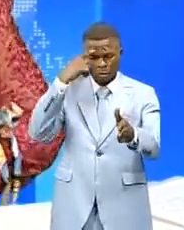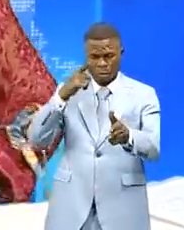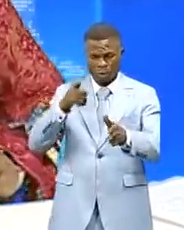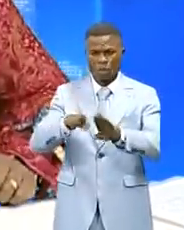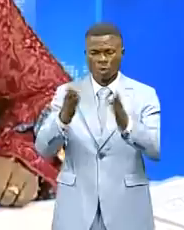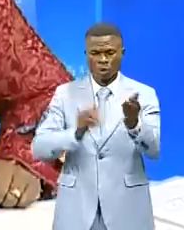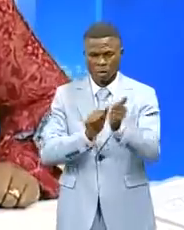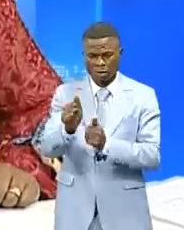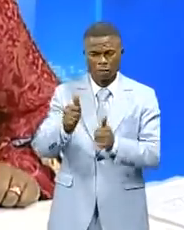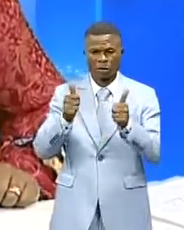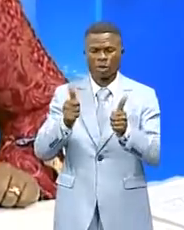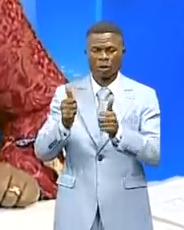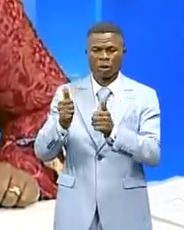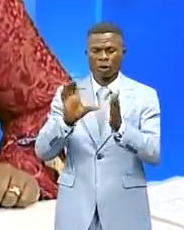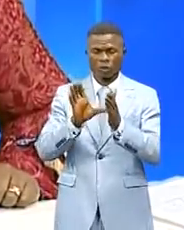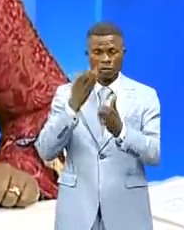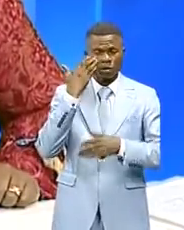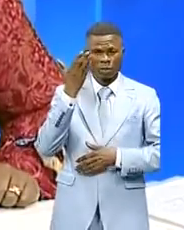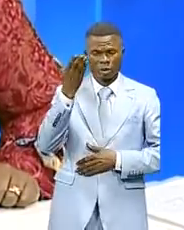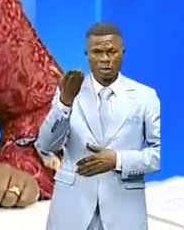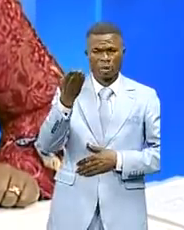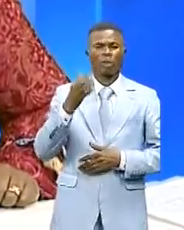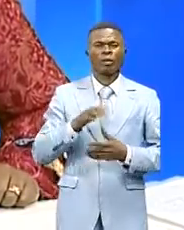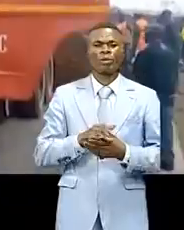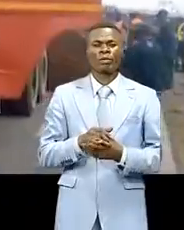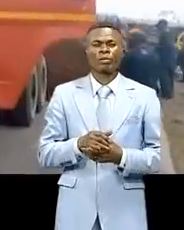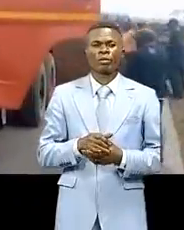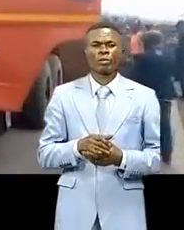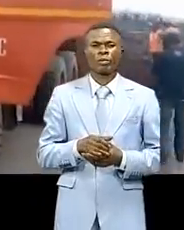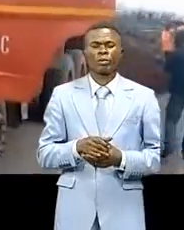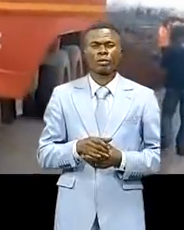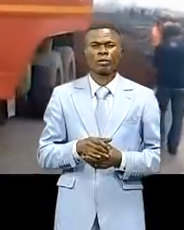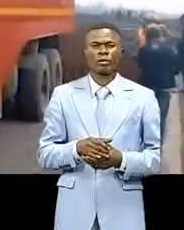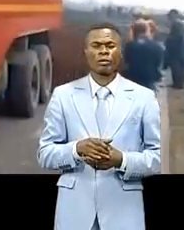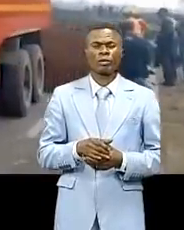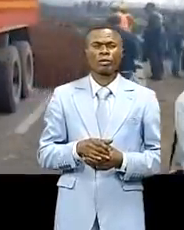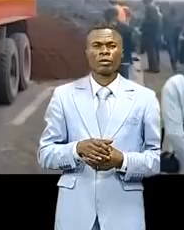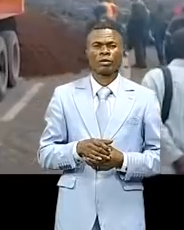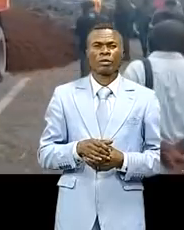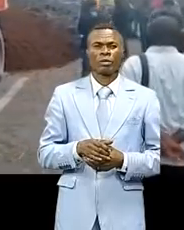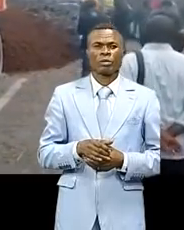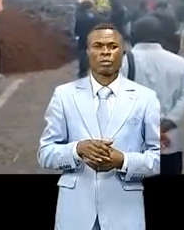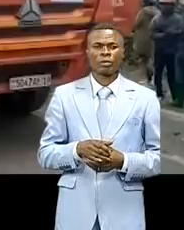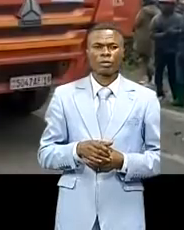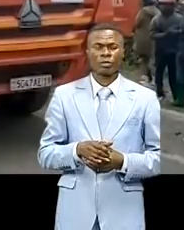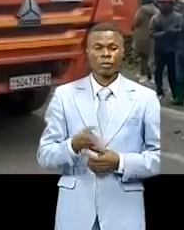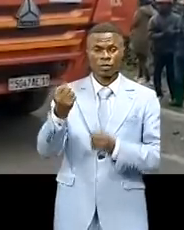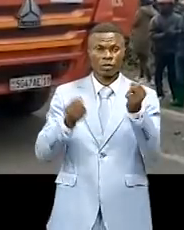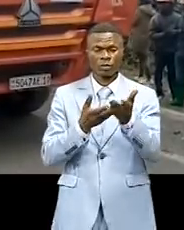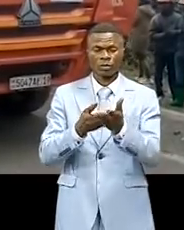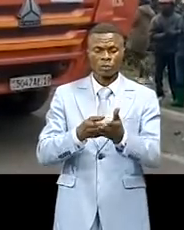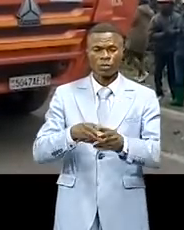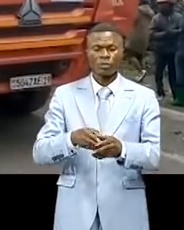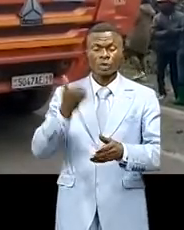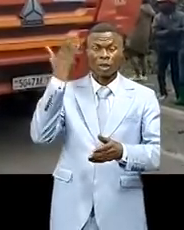du trafic en une semaine c'est un commentaire de franchise de la route goma rutshuru dans le groupement qui bâtit coupé par la